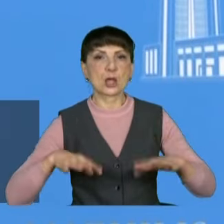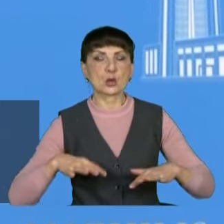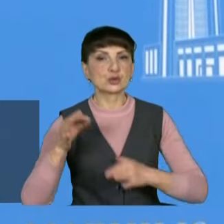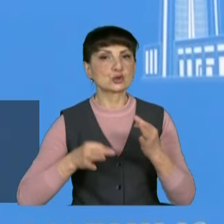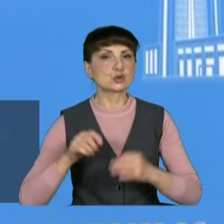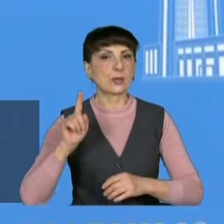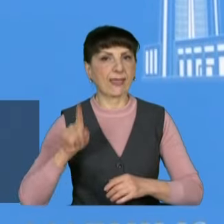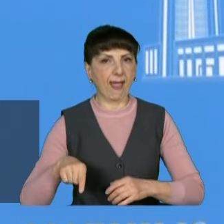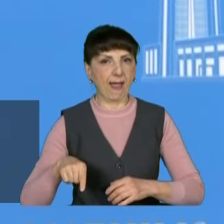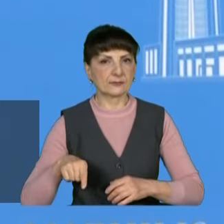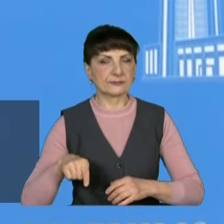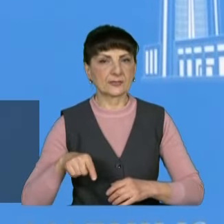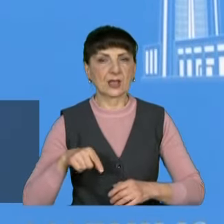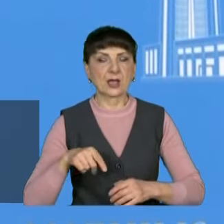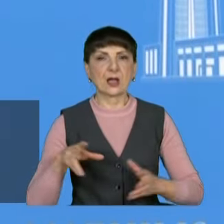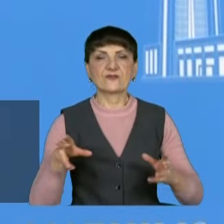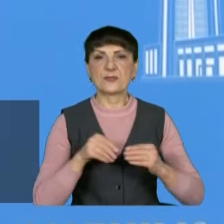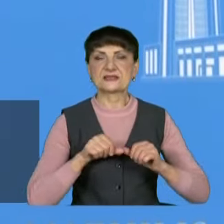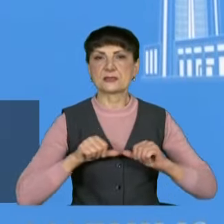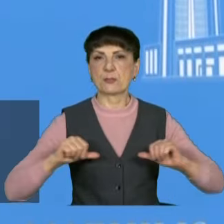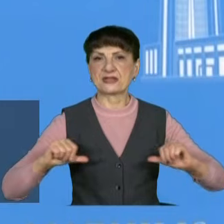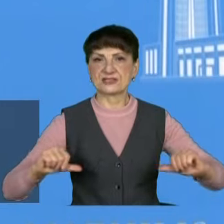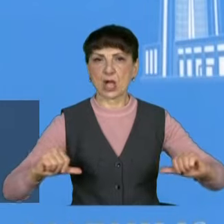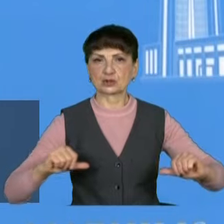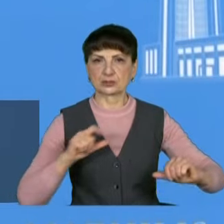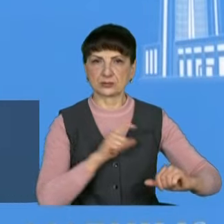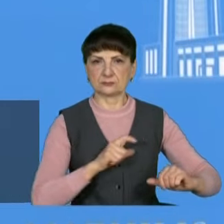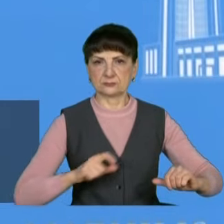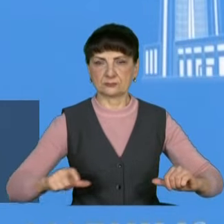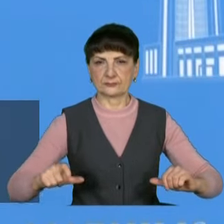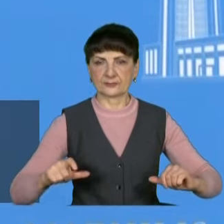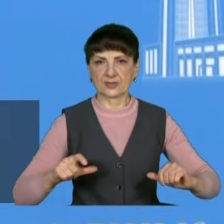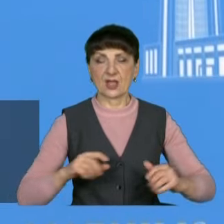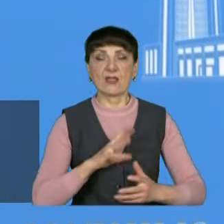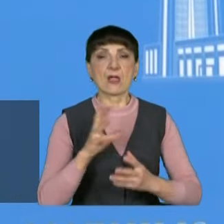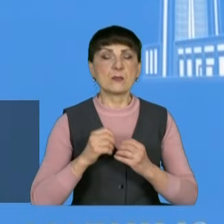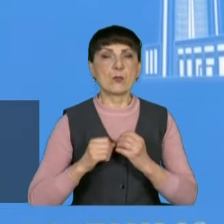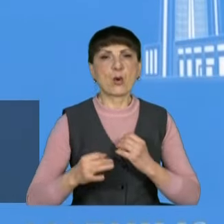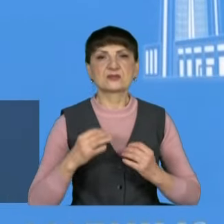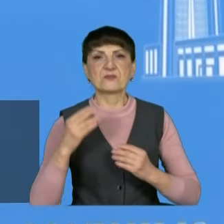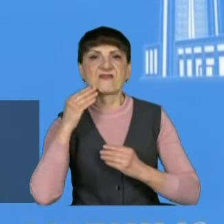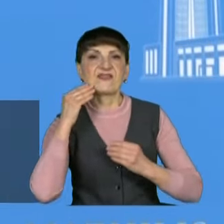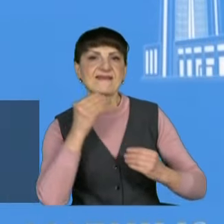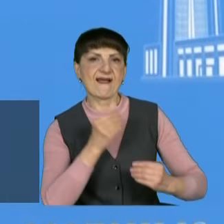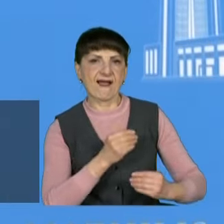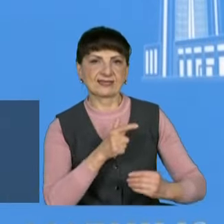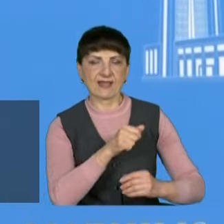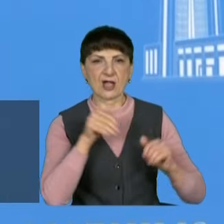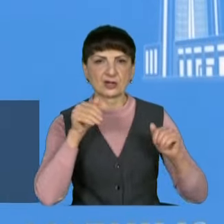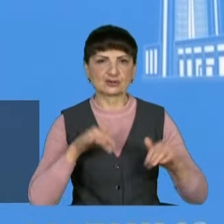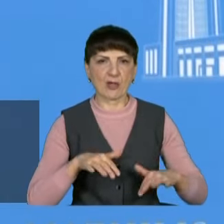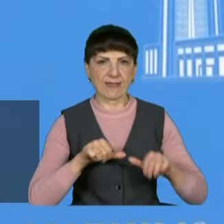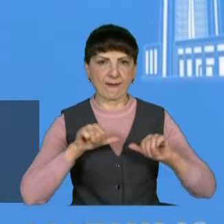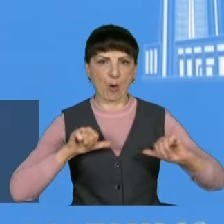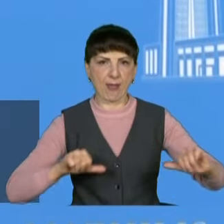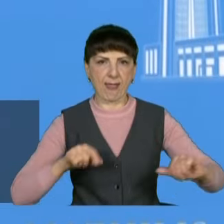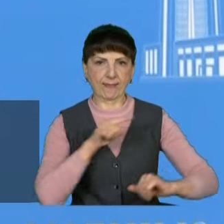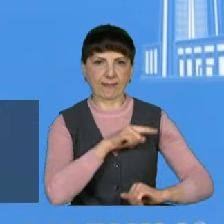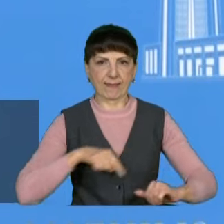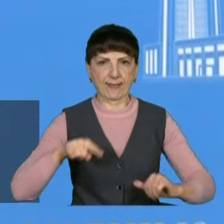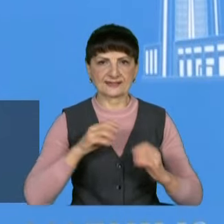судья с судебными присяжными. И они могут как-то повлиять на решение